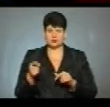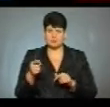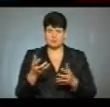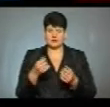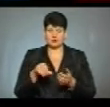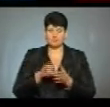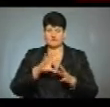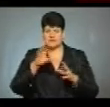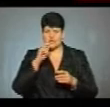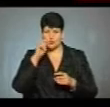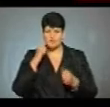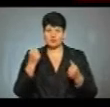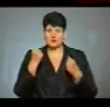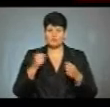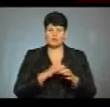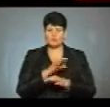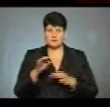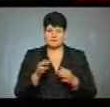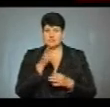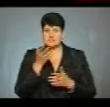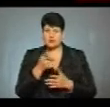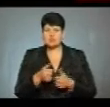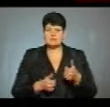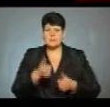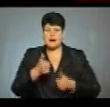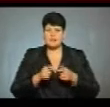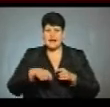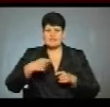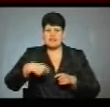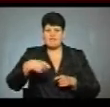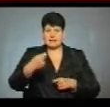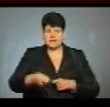у всеукраїнському спортивному проєкті, під час якого змагалися в естафетах.